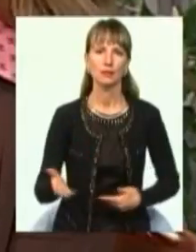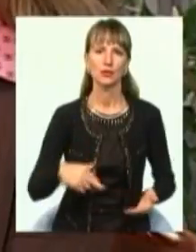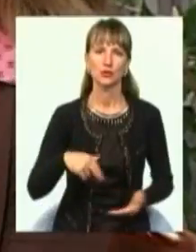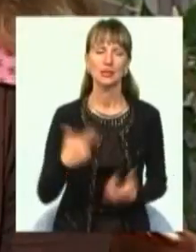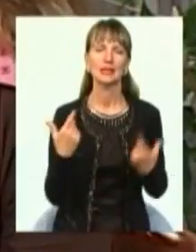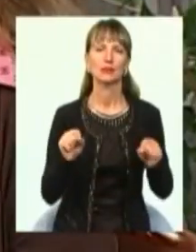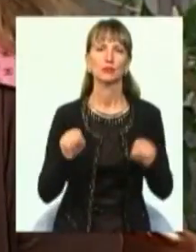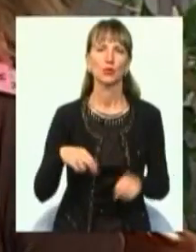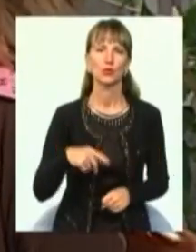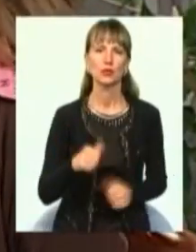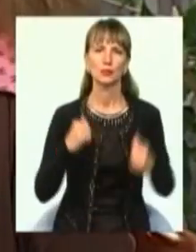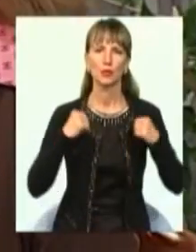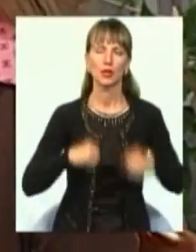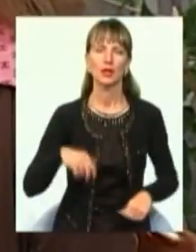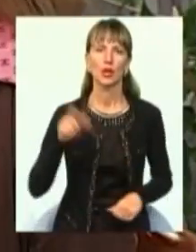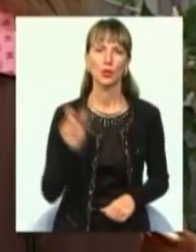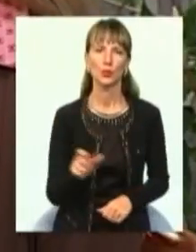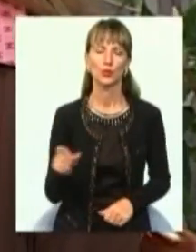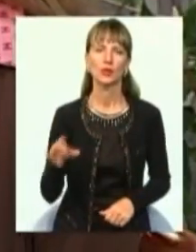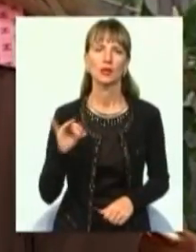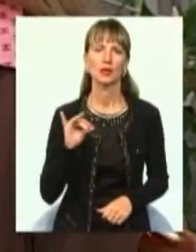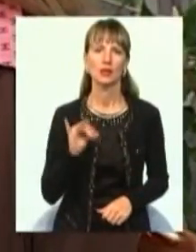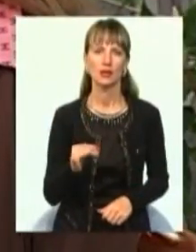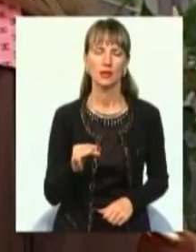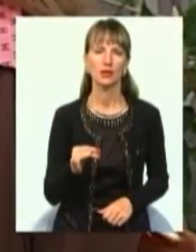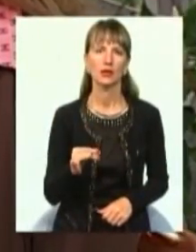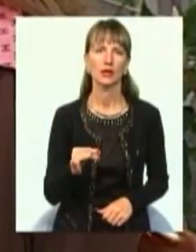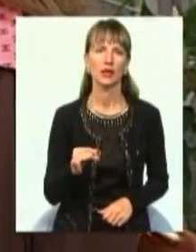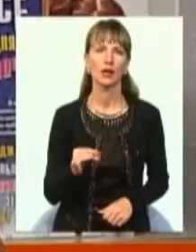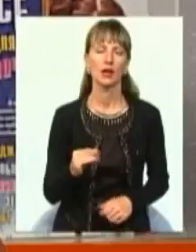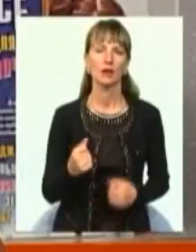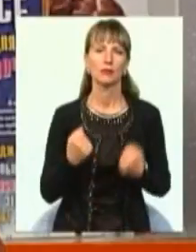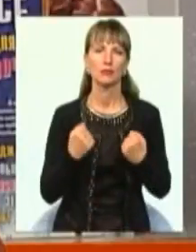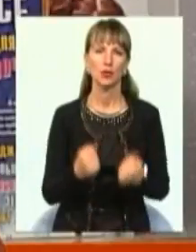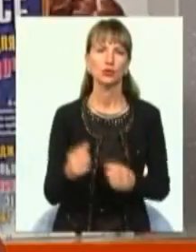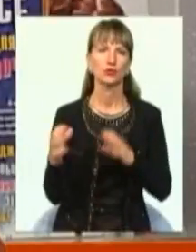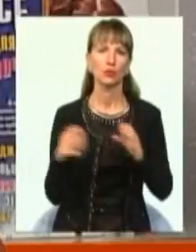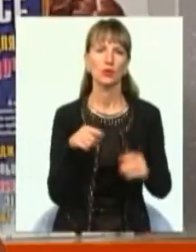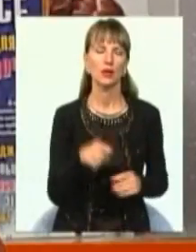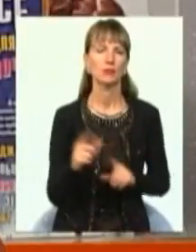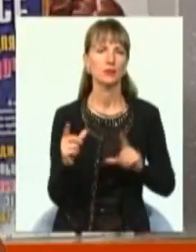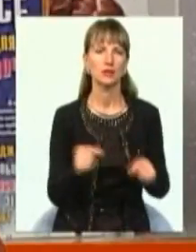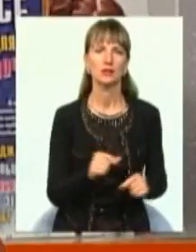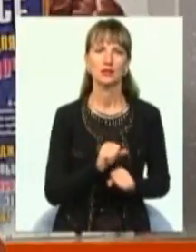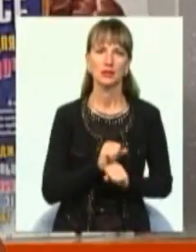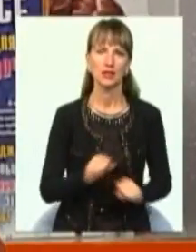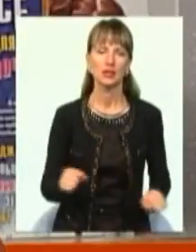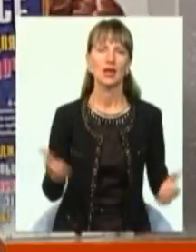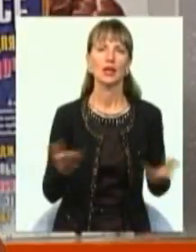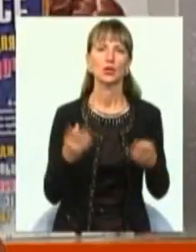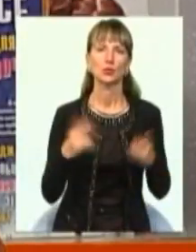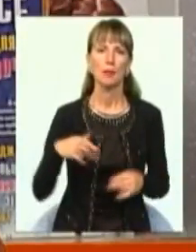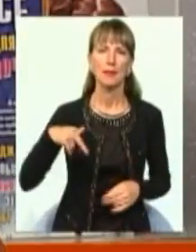де можуть ходити спокійно люди. І транспорт туди що? Заборонено їздити. Так, як же ж треба